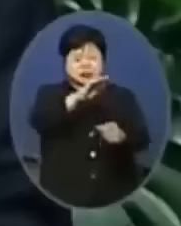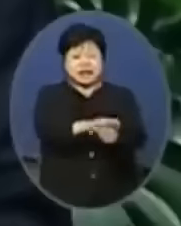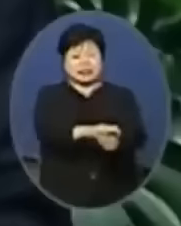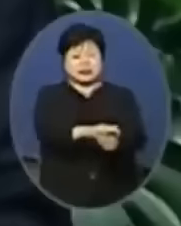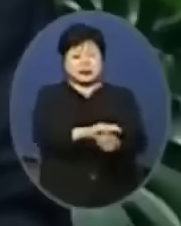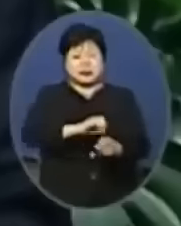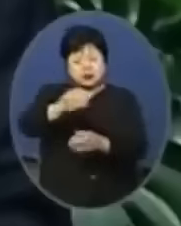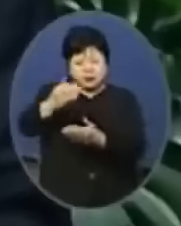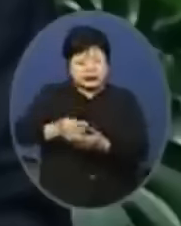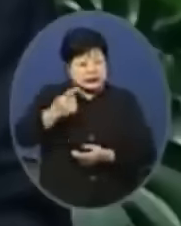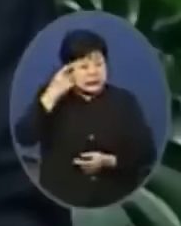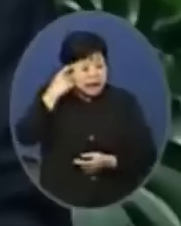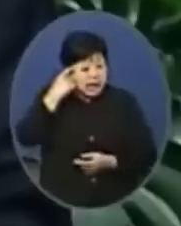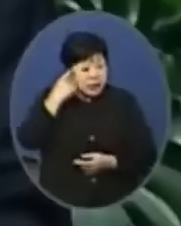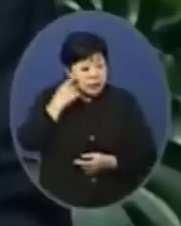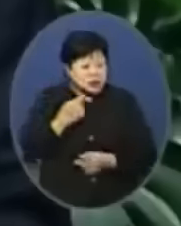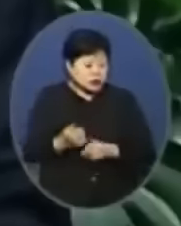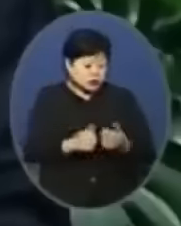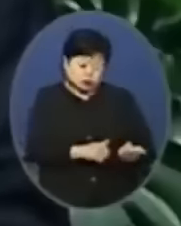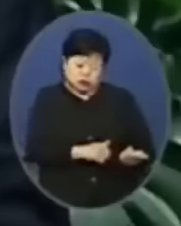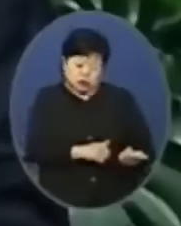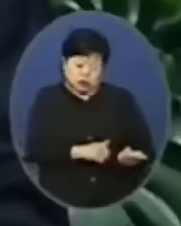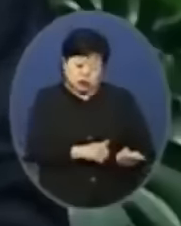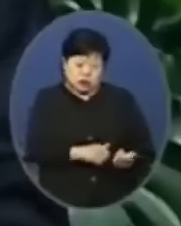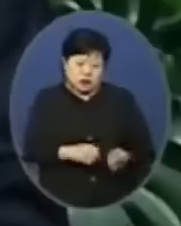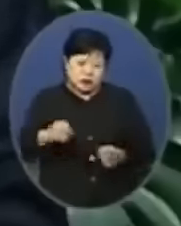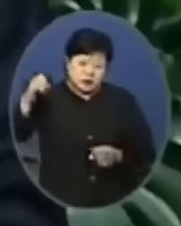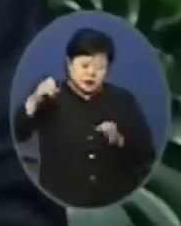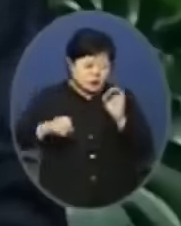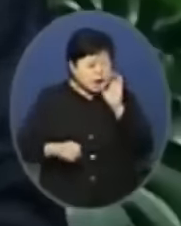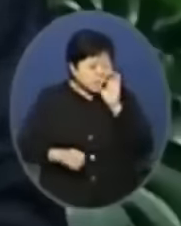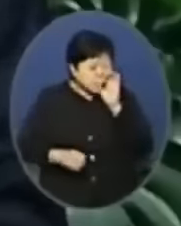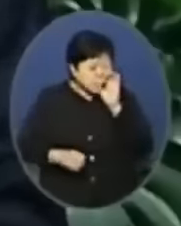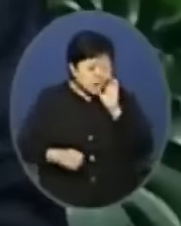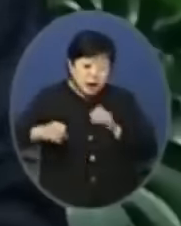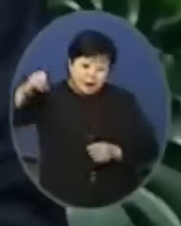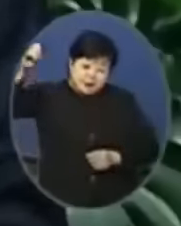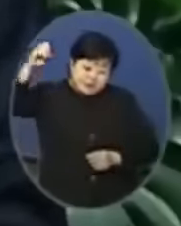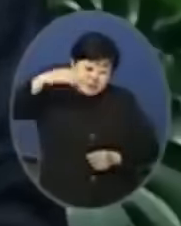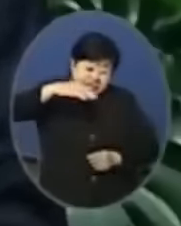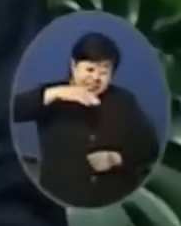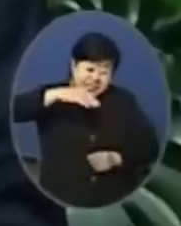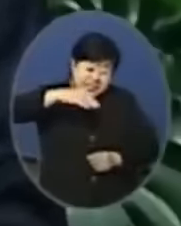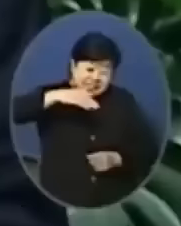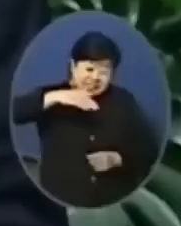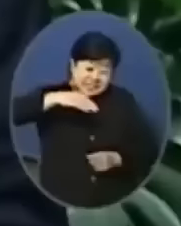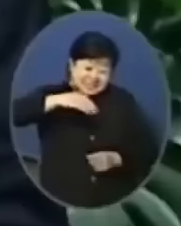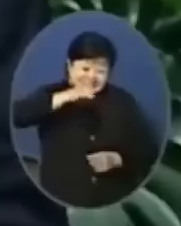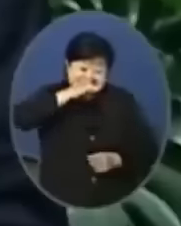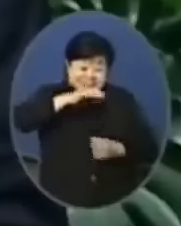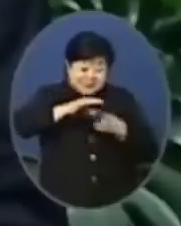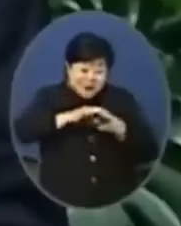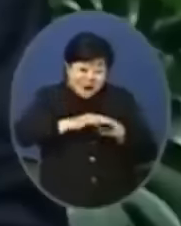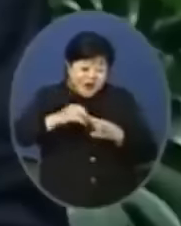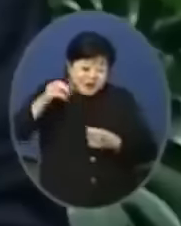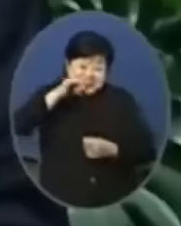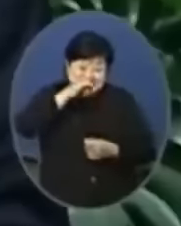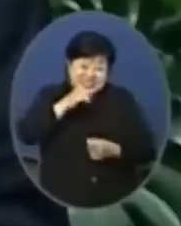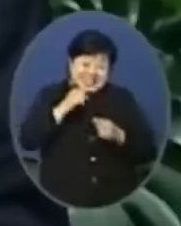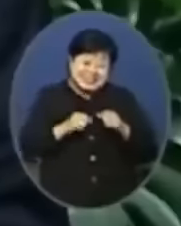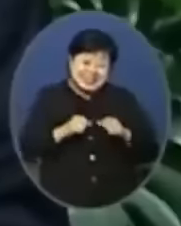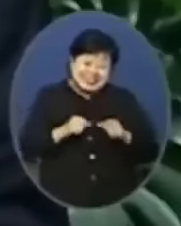쇠양지도 버림받았다고 생각하니까 죽었습니다. 그러나 조그마한 바늘구멍 같은 구멍에 햇빛이 들어오니까 빛이 들어오는 걸